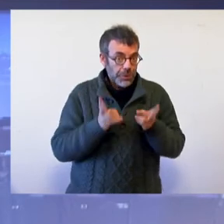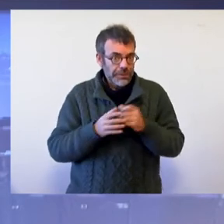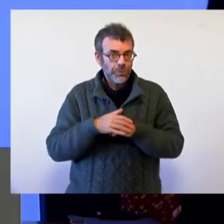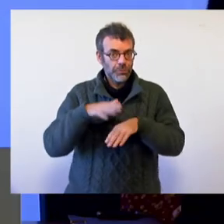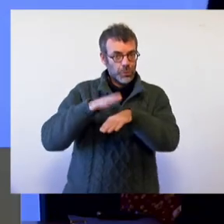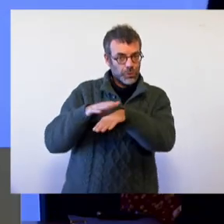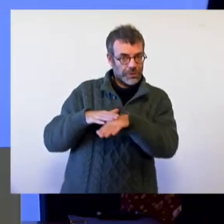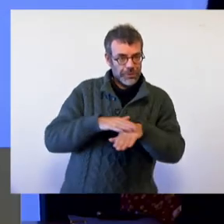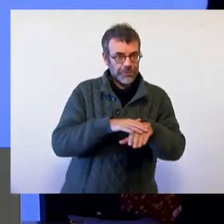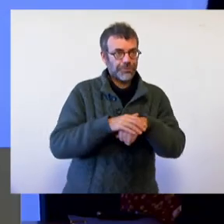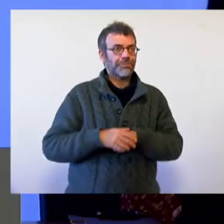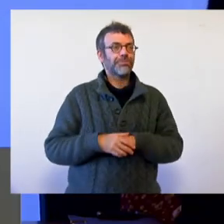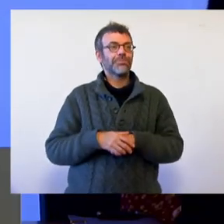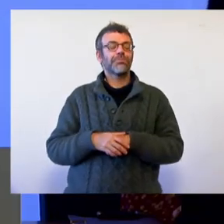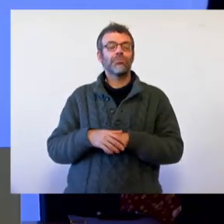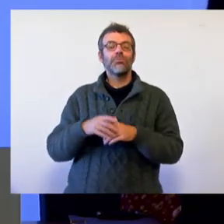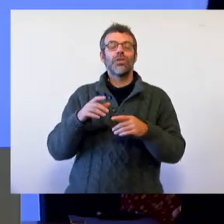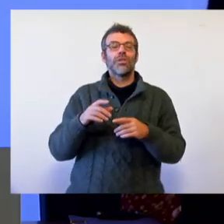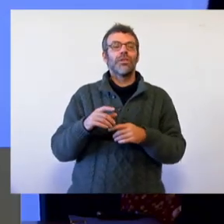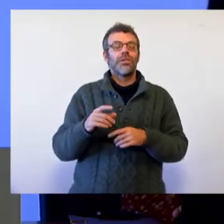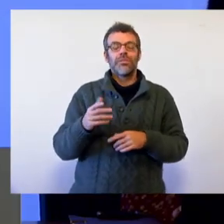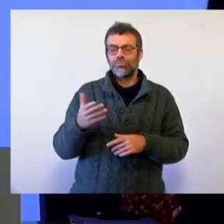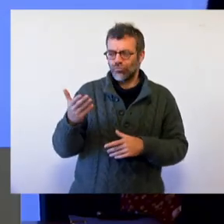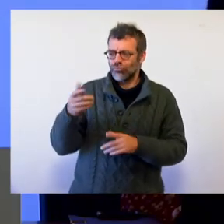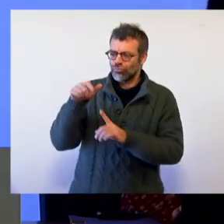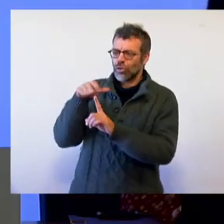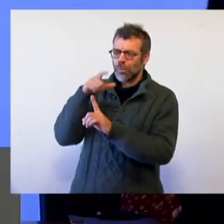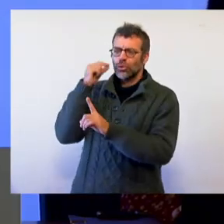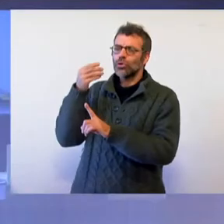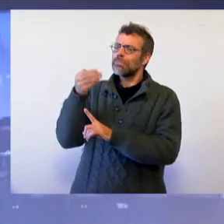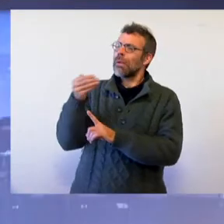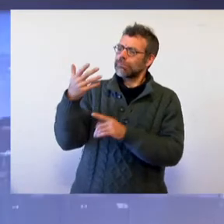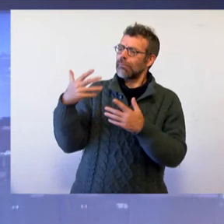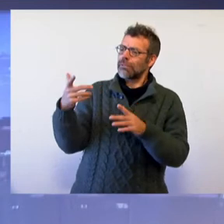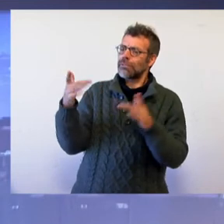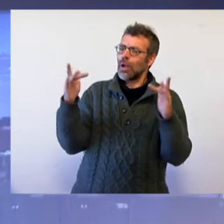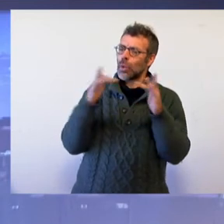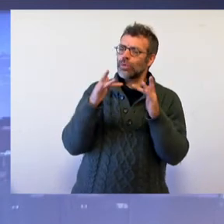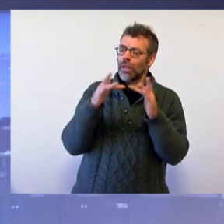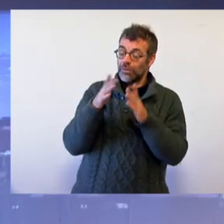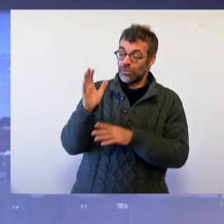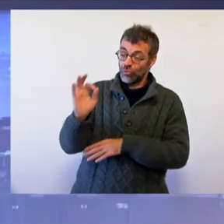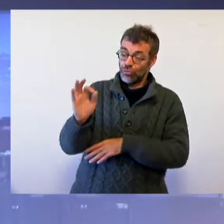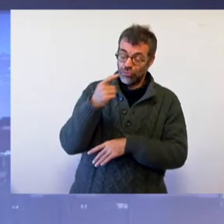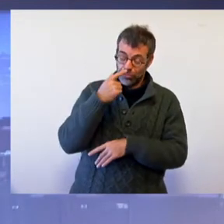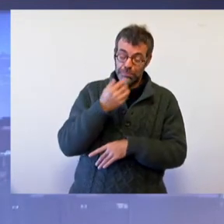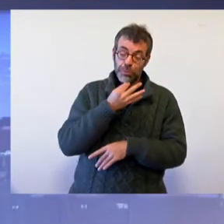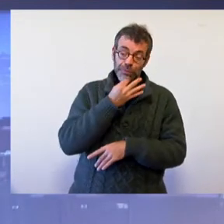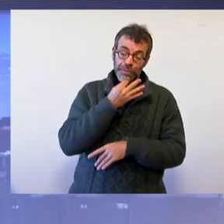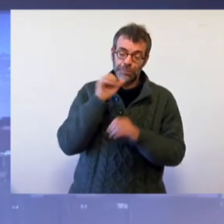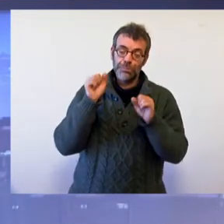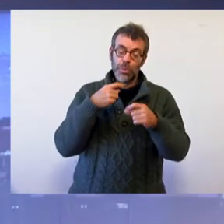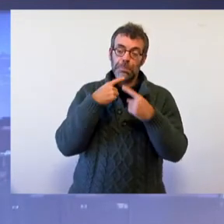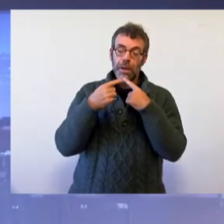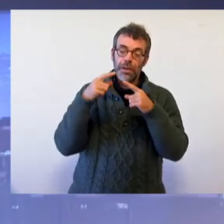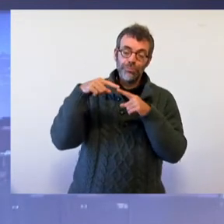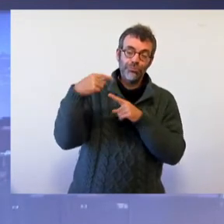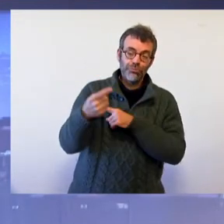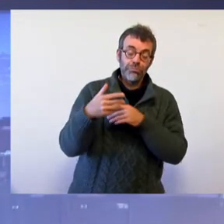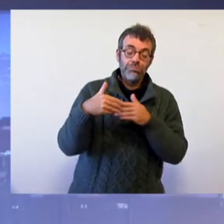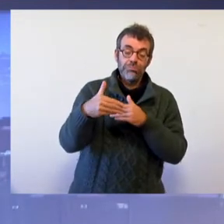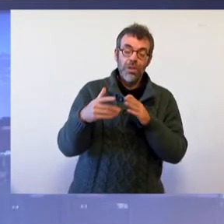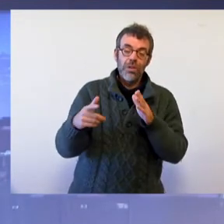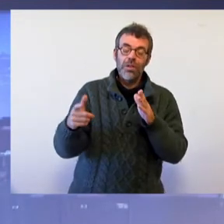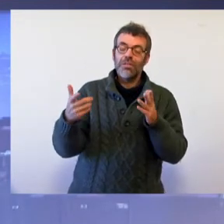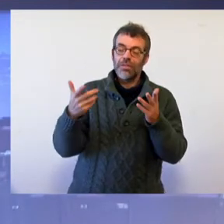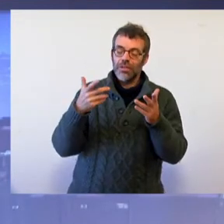Monsieur Martin est déjà en contact avec ça. Ça s'inscrit, on aura l'occasion de parler du handisport le moment venu, mais on est